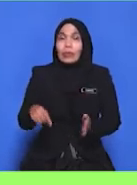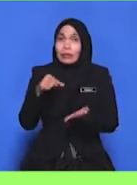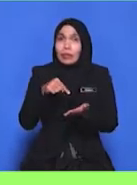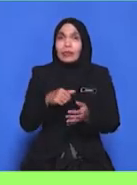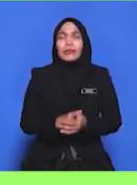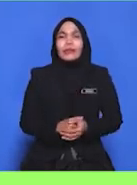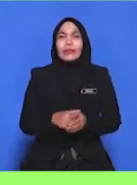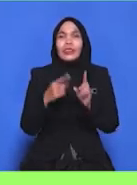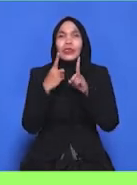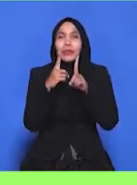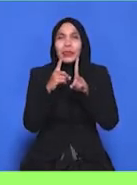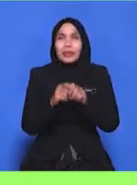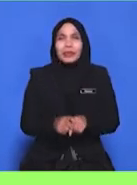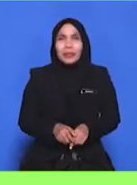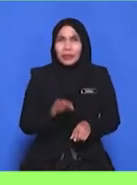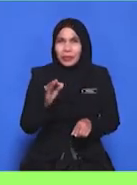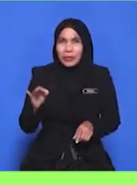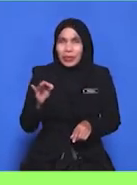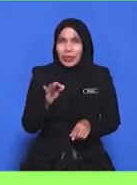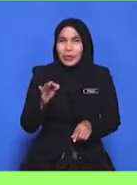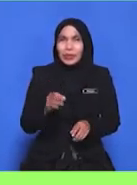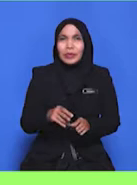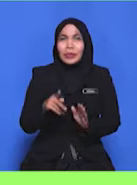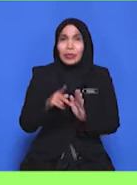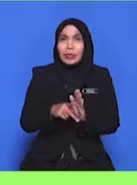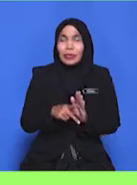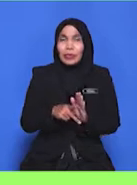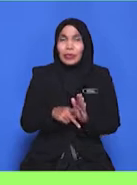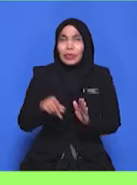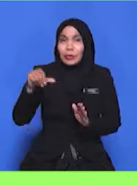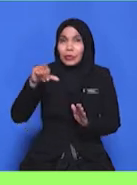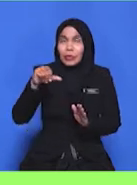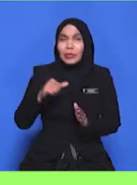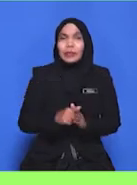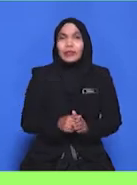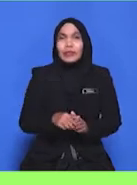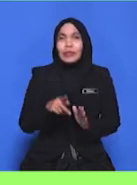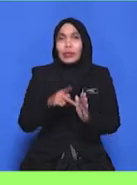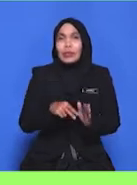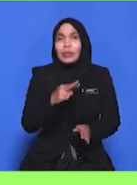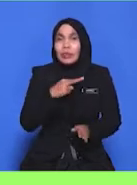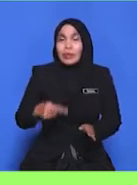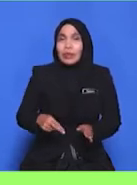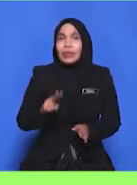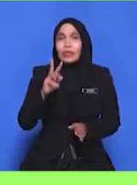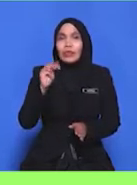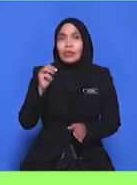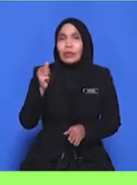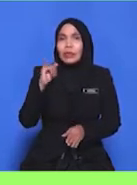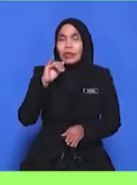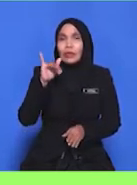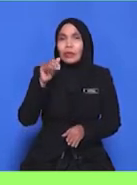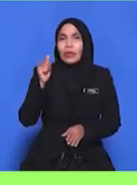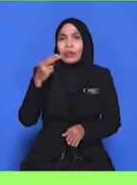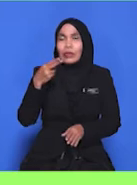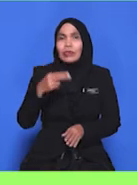Jawapannya ialah, faktor kemerosotan kerajaan Umayyah ialah, pertama, khalifah